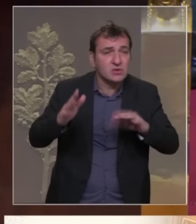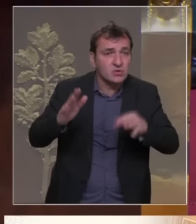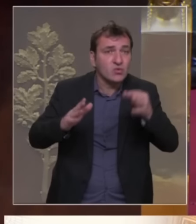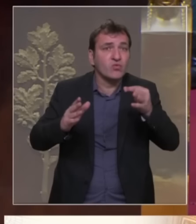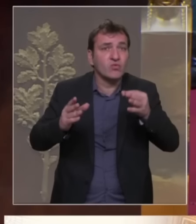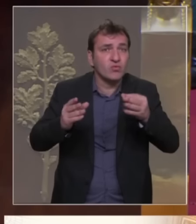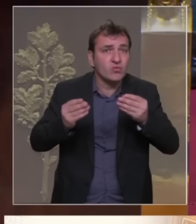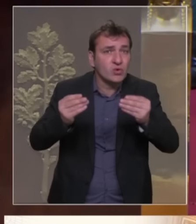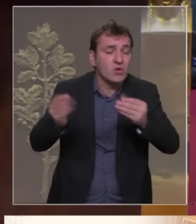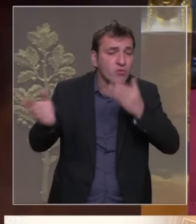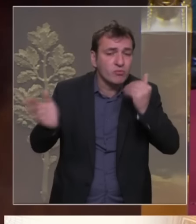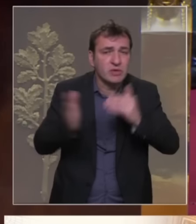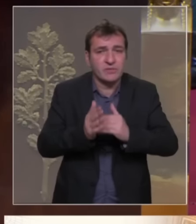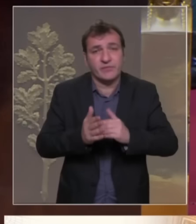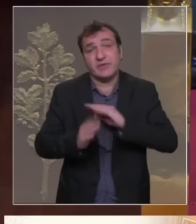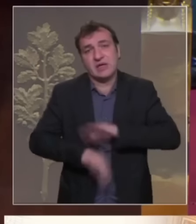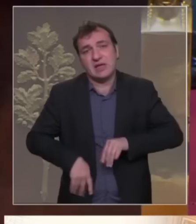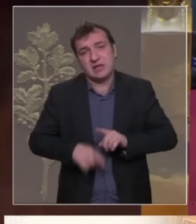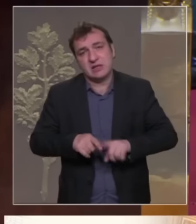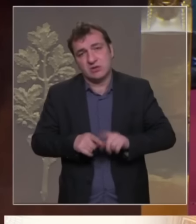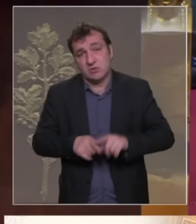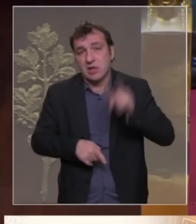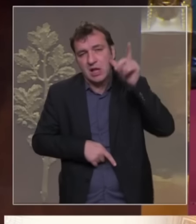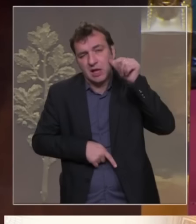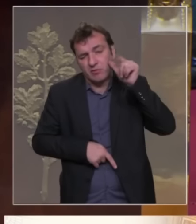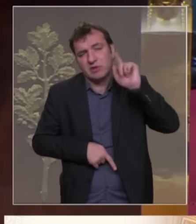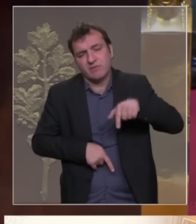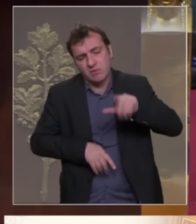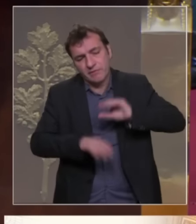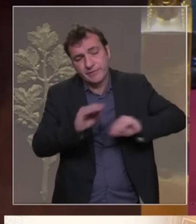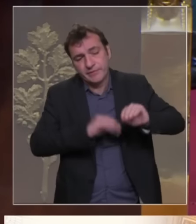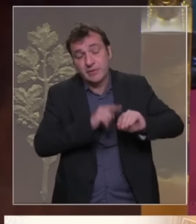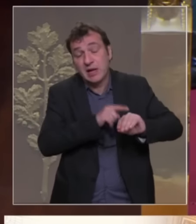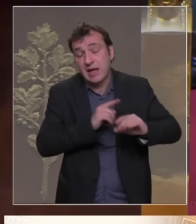prenons soin de la République, elle est fragile.